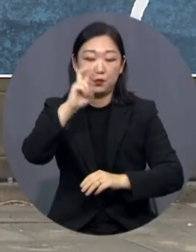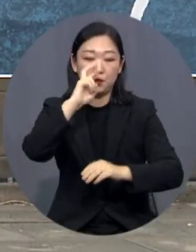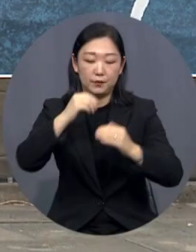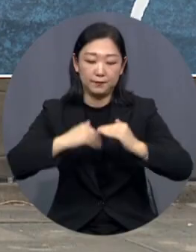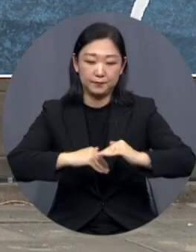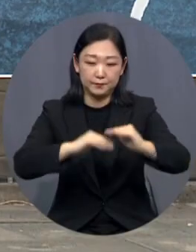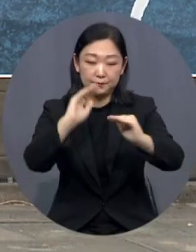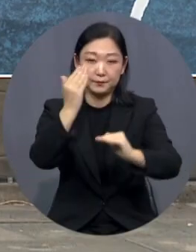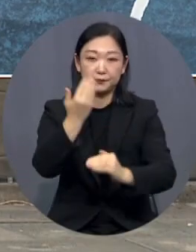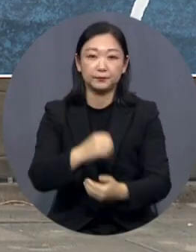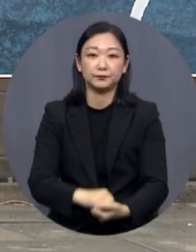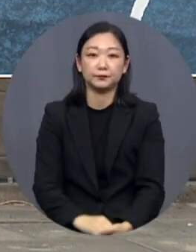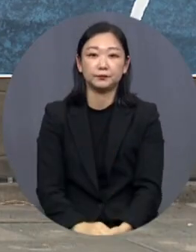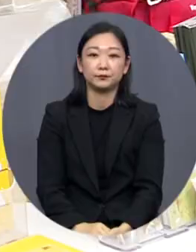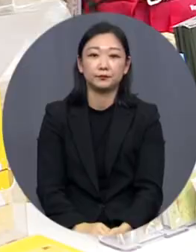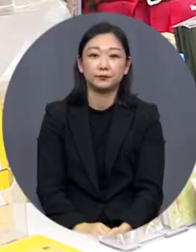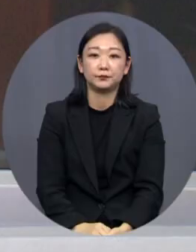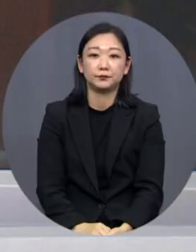등이